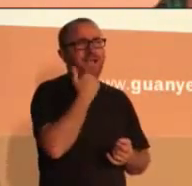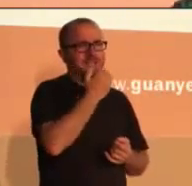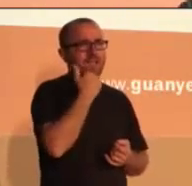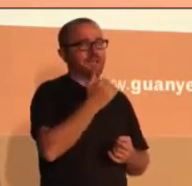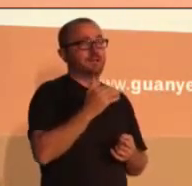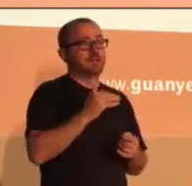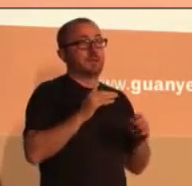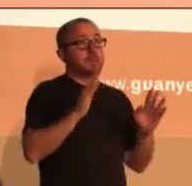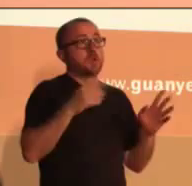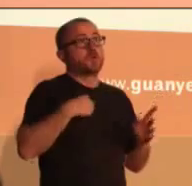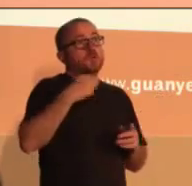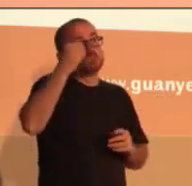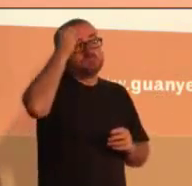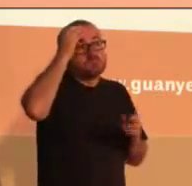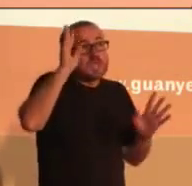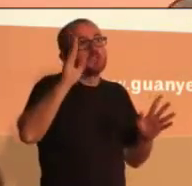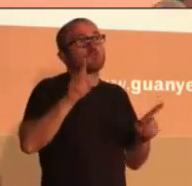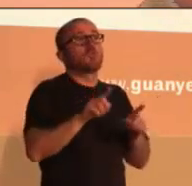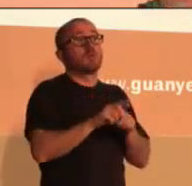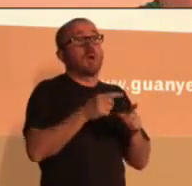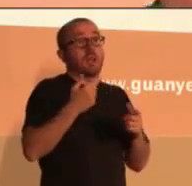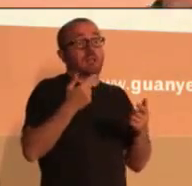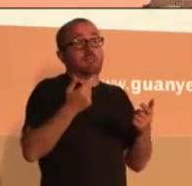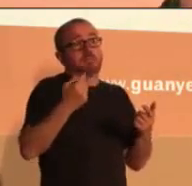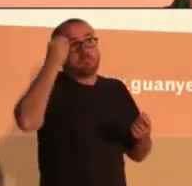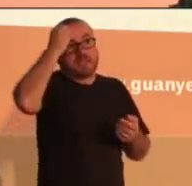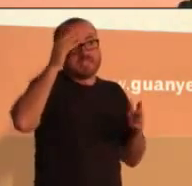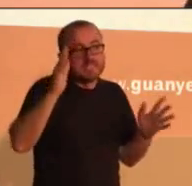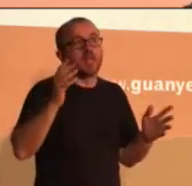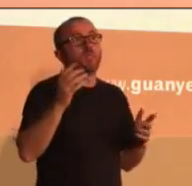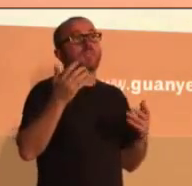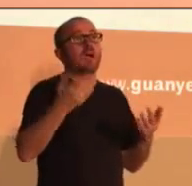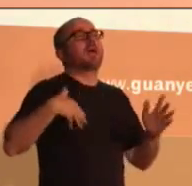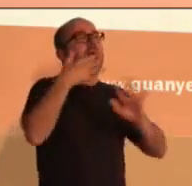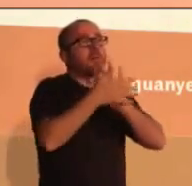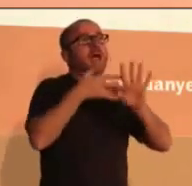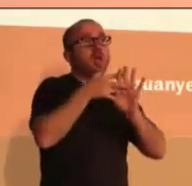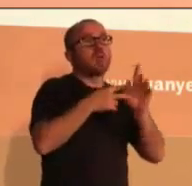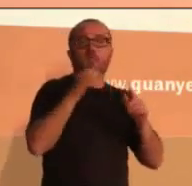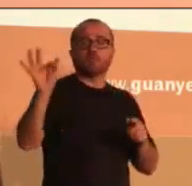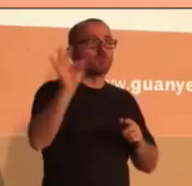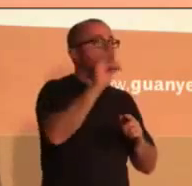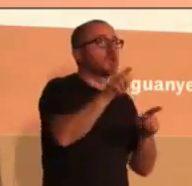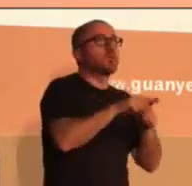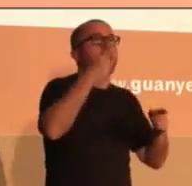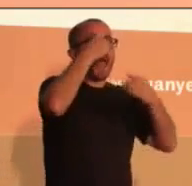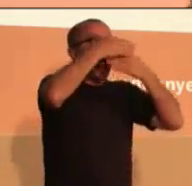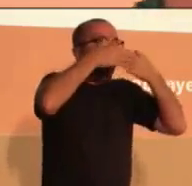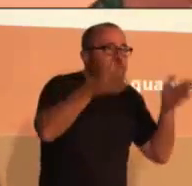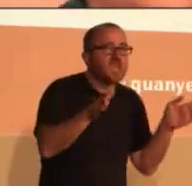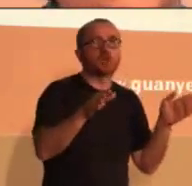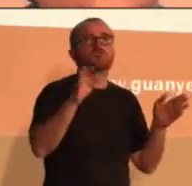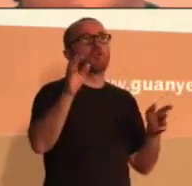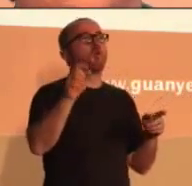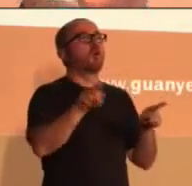me'n surto humilment, però avui ho pensava, no? O sigui, estem demanant tota l'estona que hem de tenir amplitud de mires, hem de veure el que